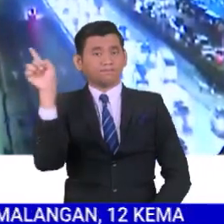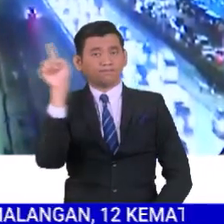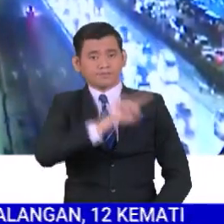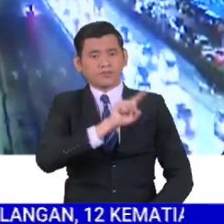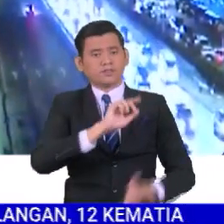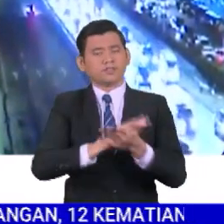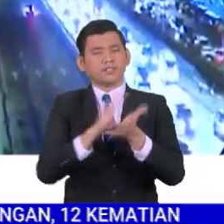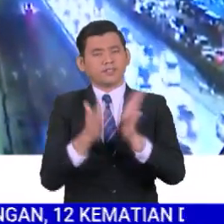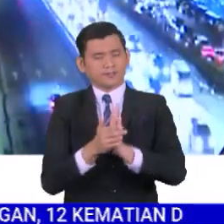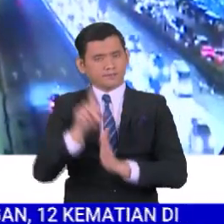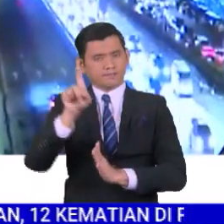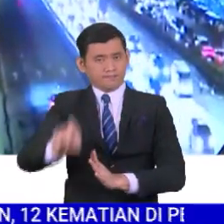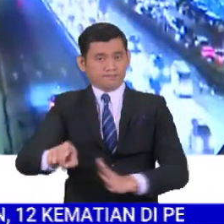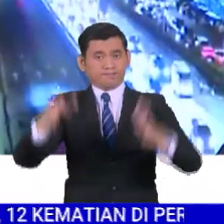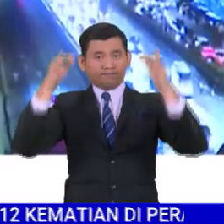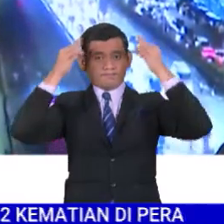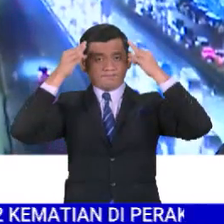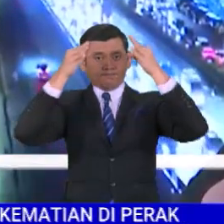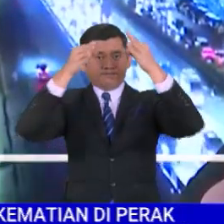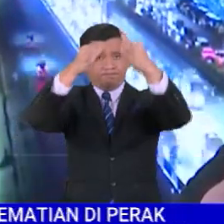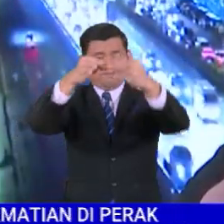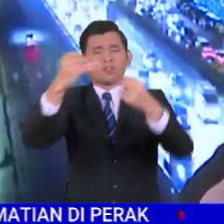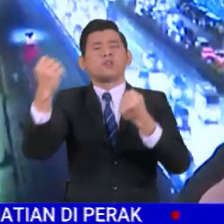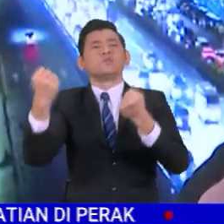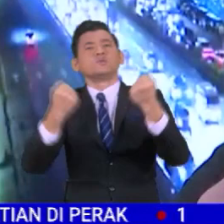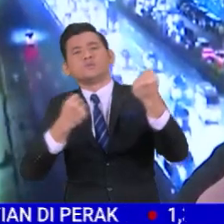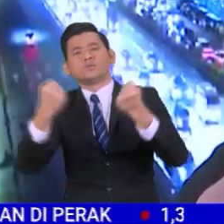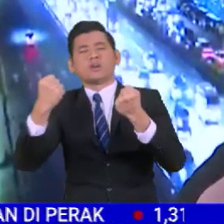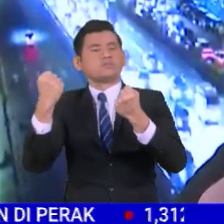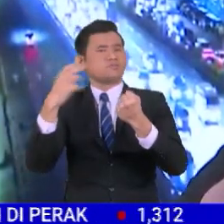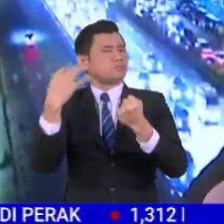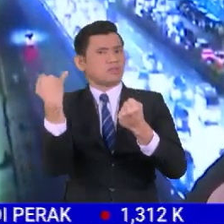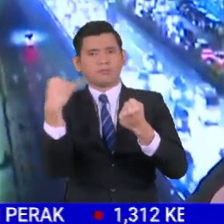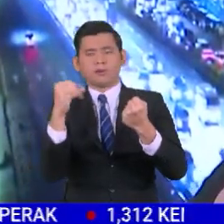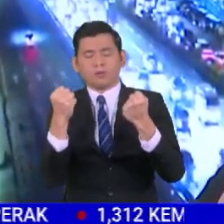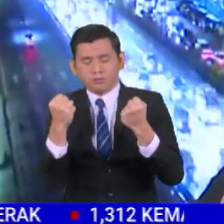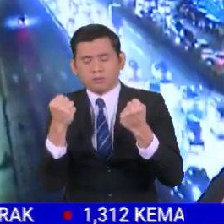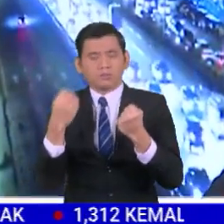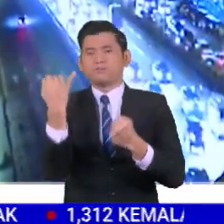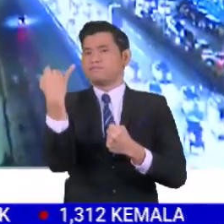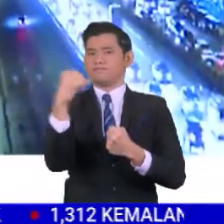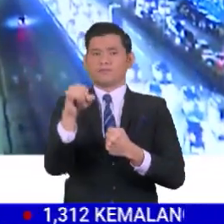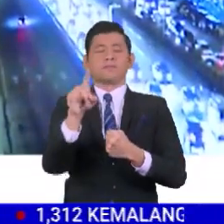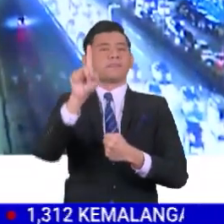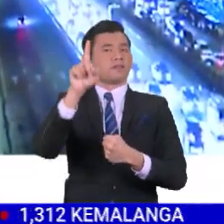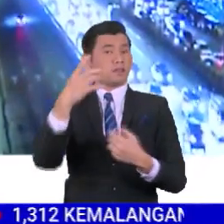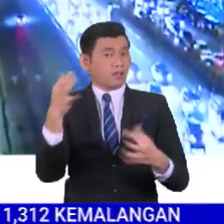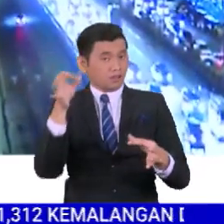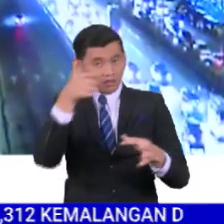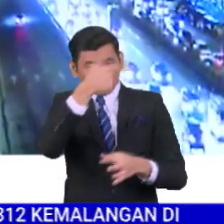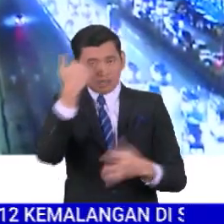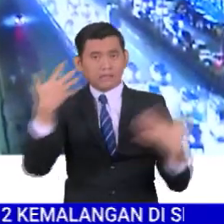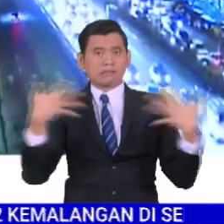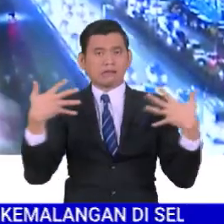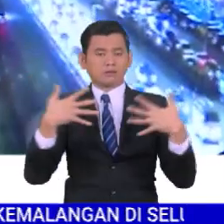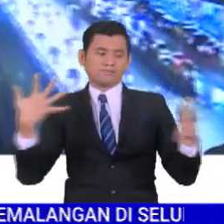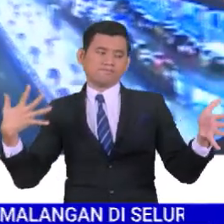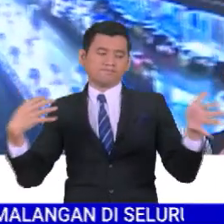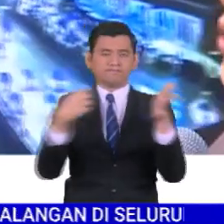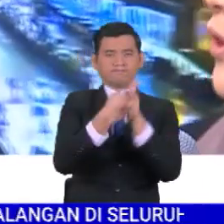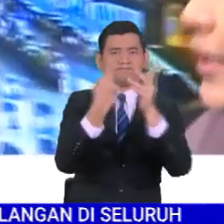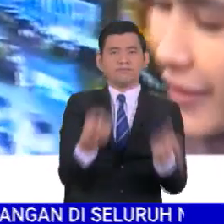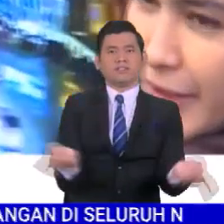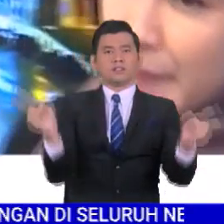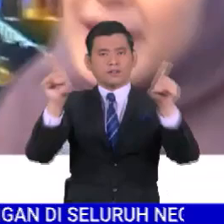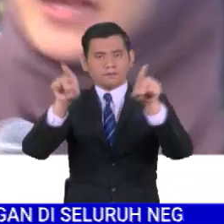kepada pemanduan, di mana pada musim monsun ini kita jangkakan memang kemalangan bertambah. Ya. Yeah. Baik,